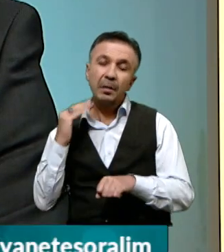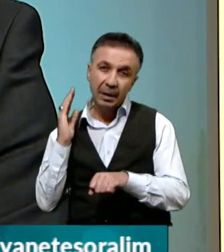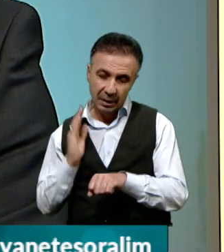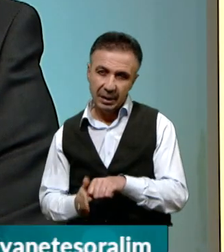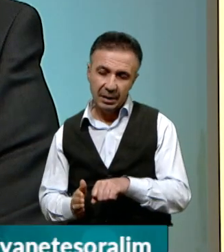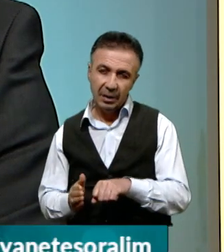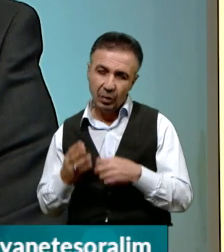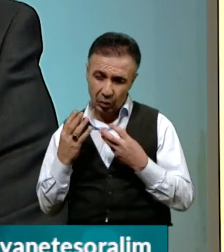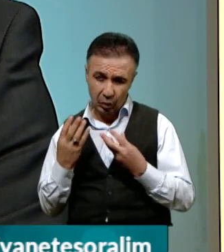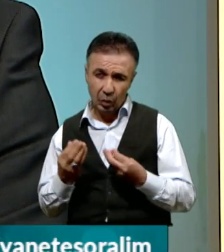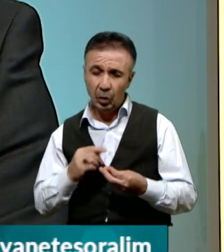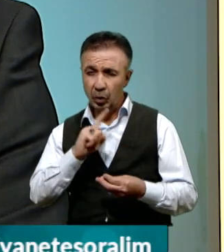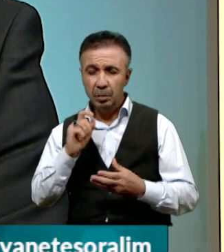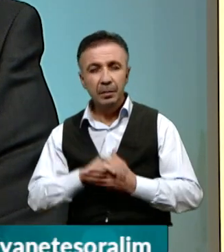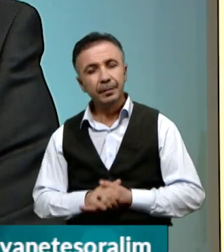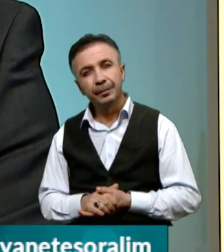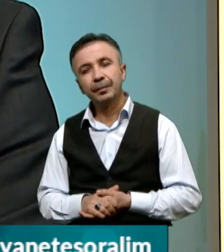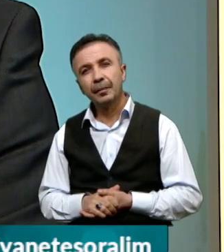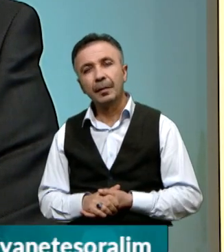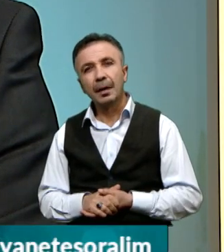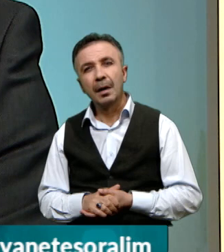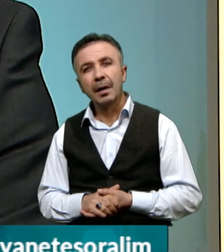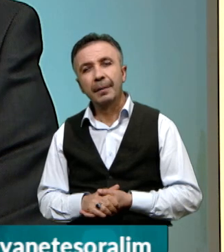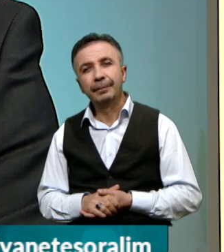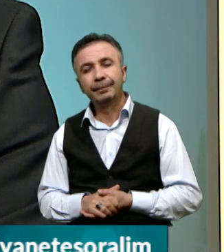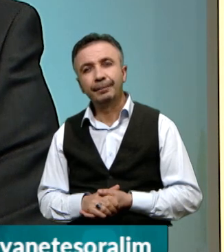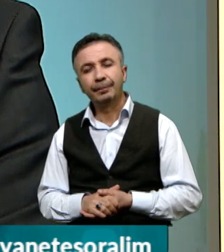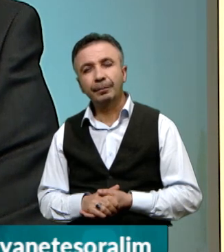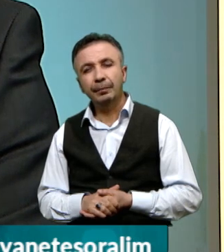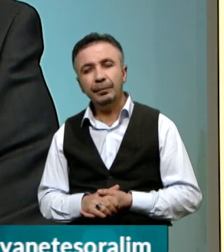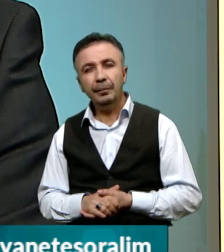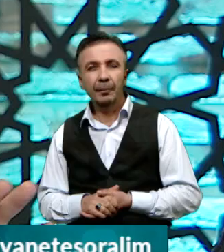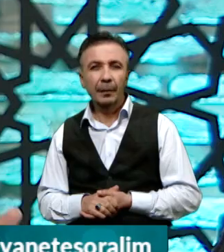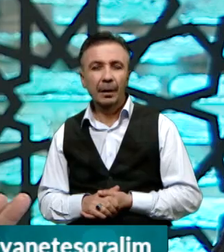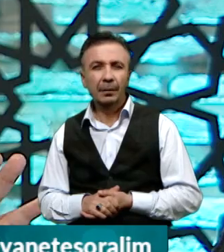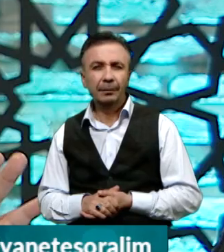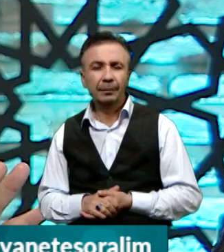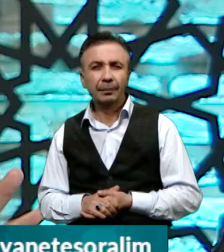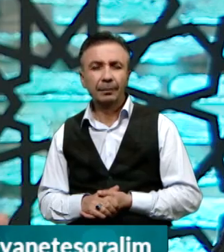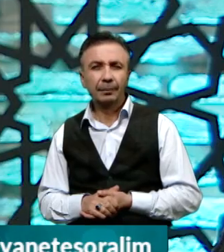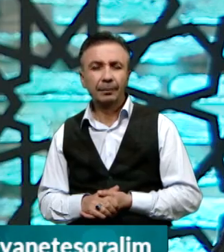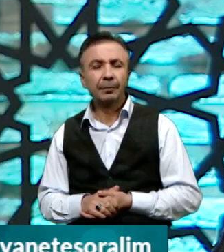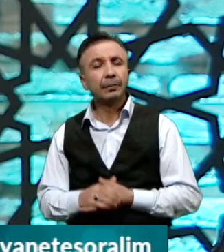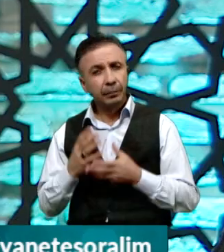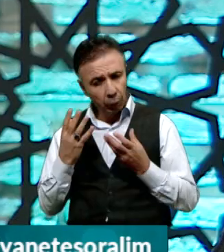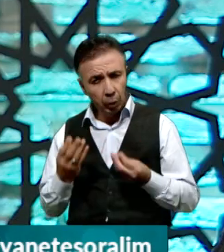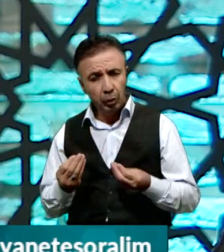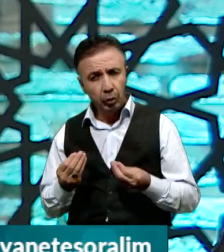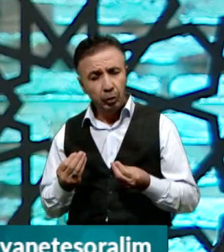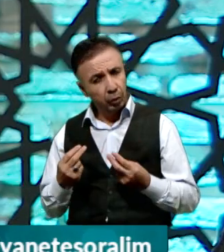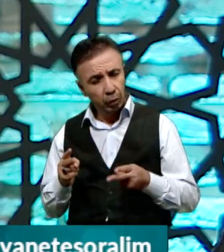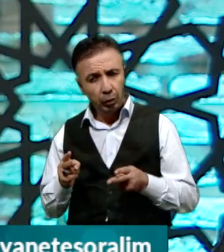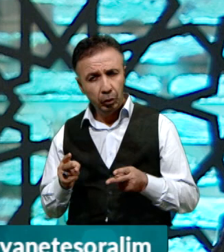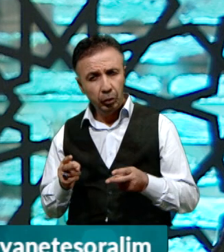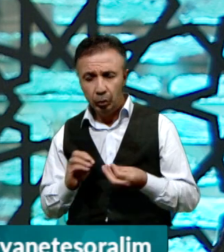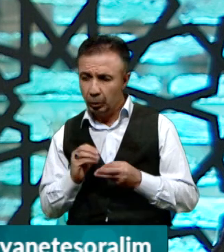onun adına kesiyoruz. Evet. Sevabını Efendimiz'e bağışlıyoruz. O kurban etini de tamamen dağıtıyoruz. Bu evet olabilir değil mi? Olabilir bu. Olabilir evet. Bu olabilir. Problem